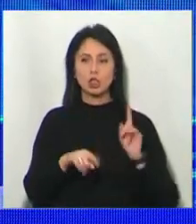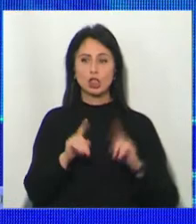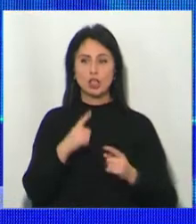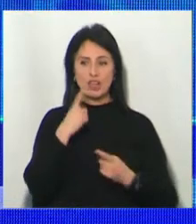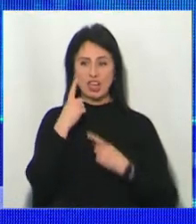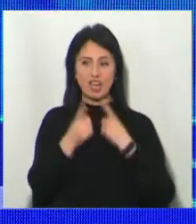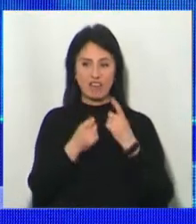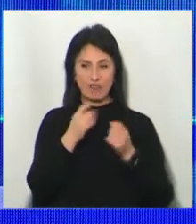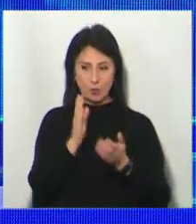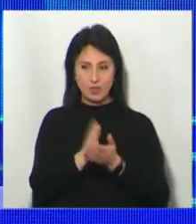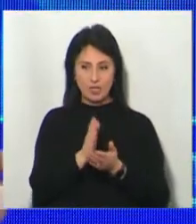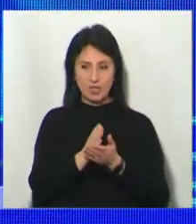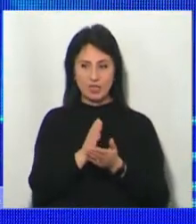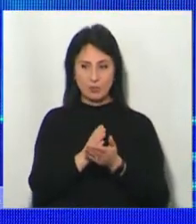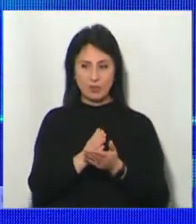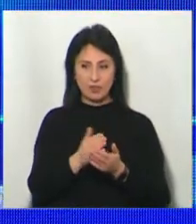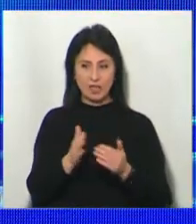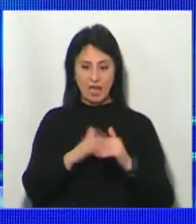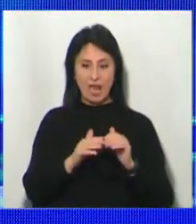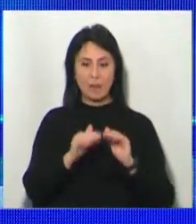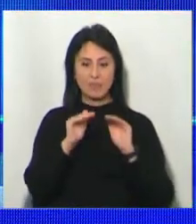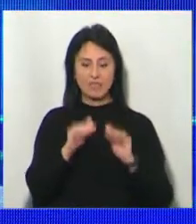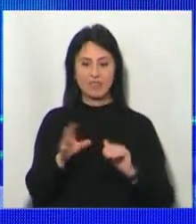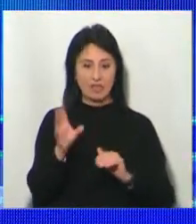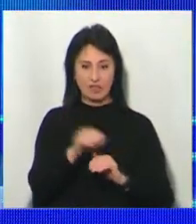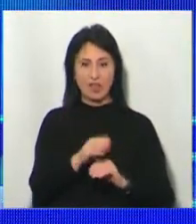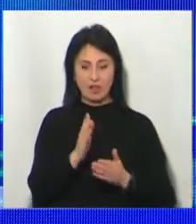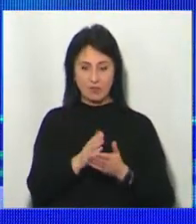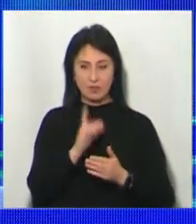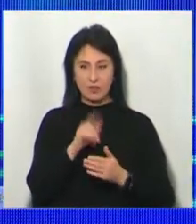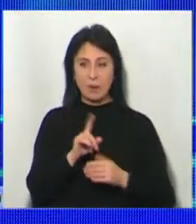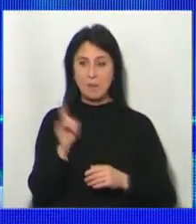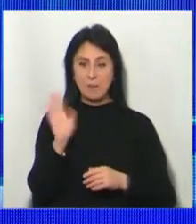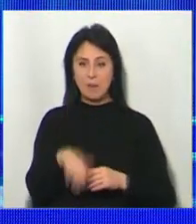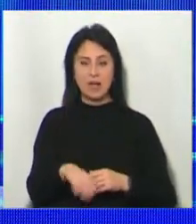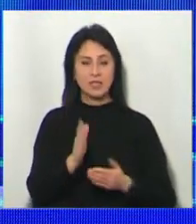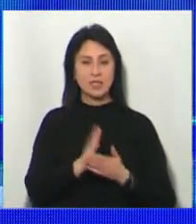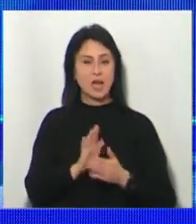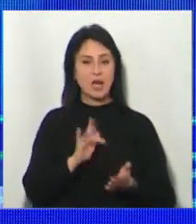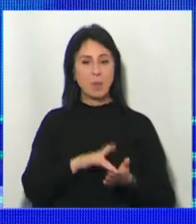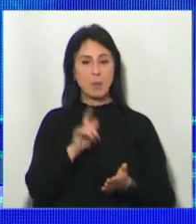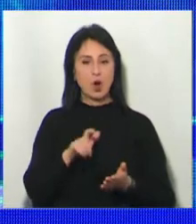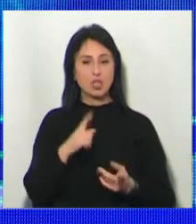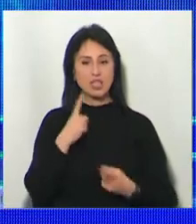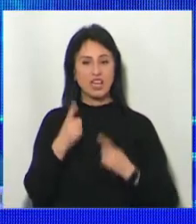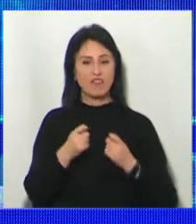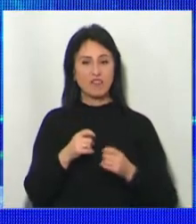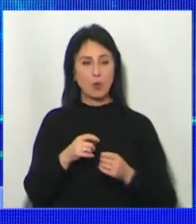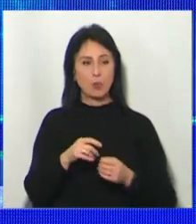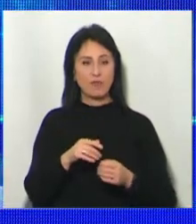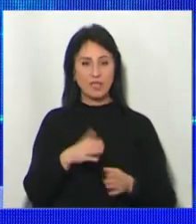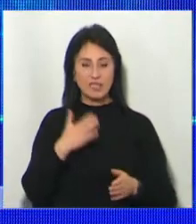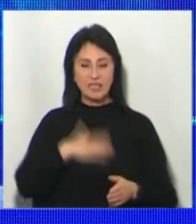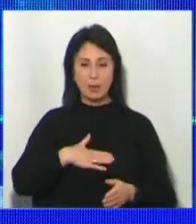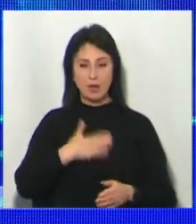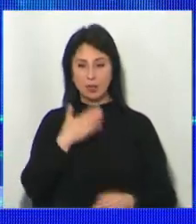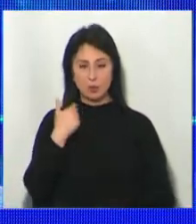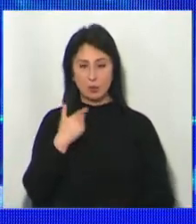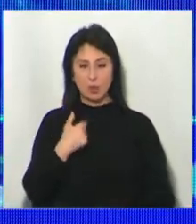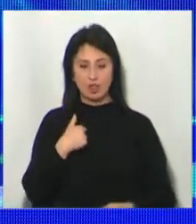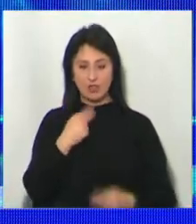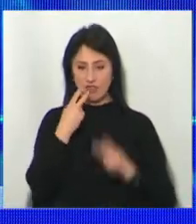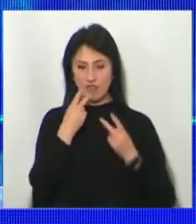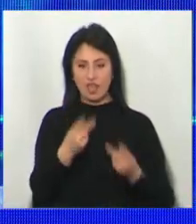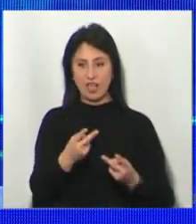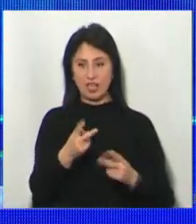ზოგადად ინფორმაციაც არსებობს, ხელმისაწვდომია ყველანაირად ვიცით, მაინც არ არის მოსახლეობის ინფორმირებულობა საკმარისი. Ამას